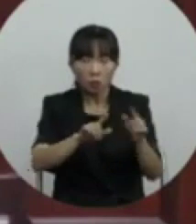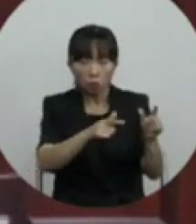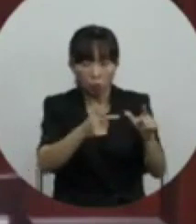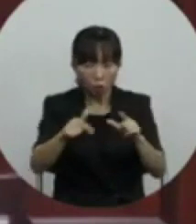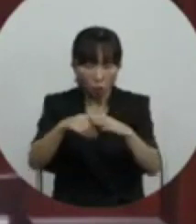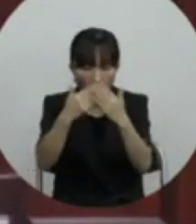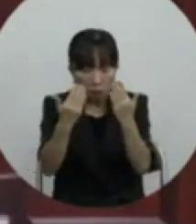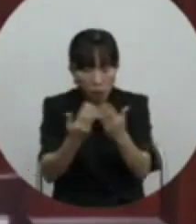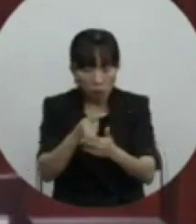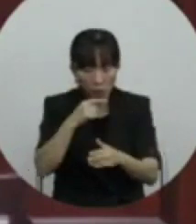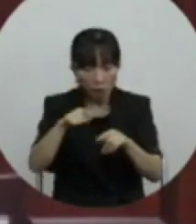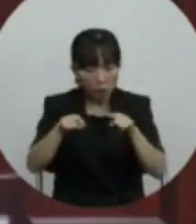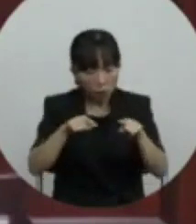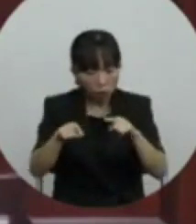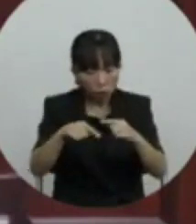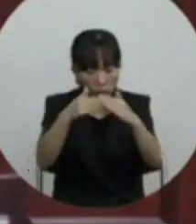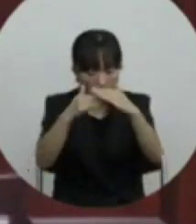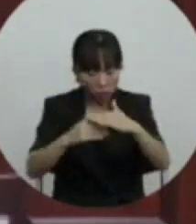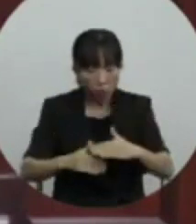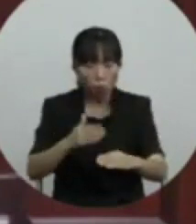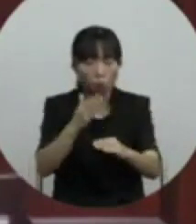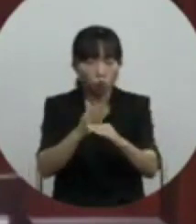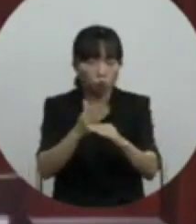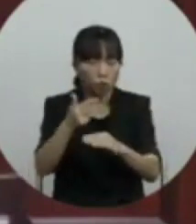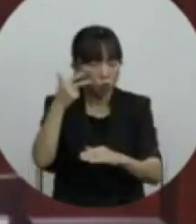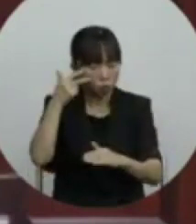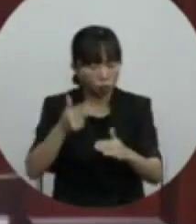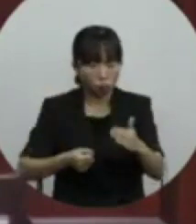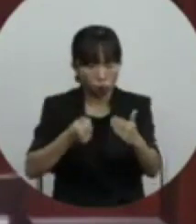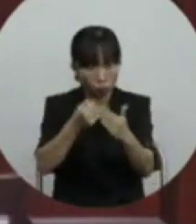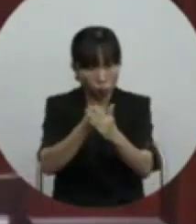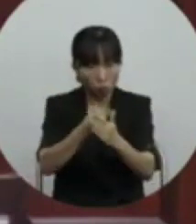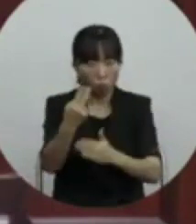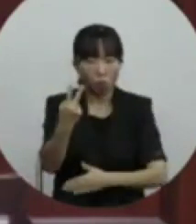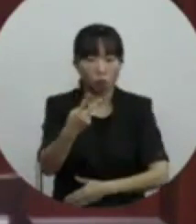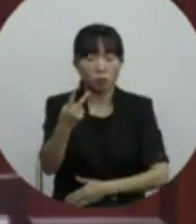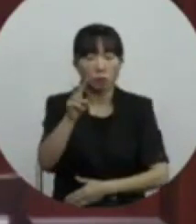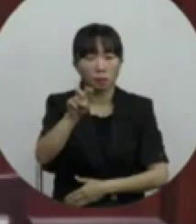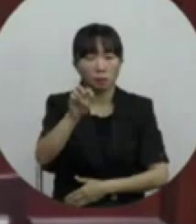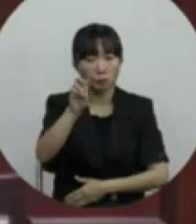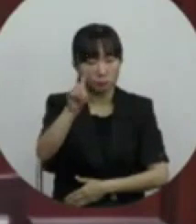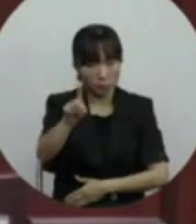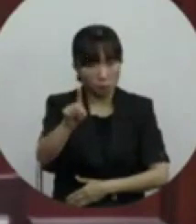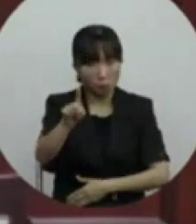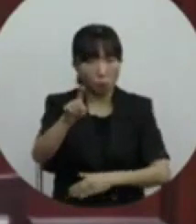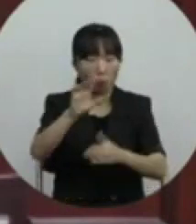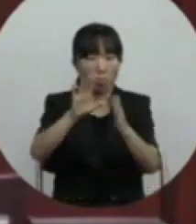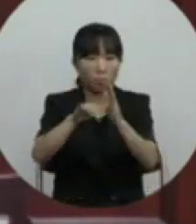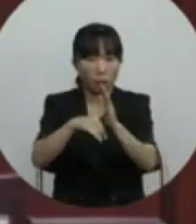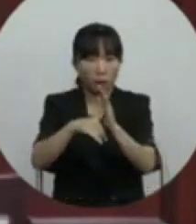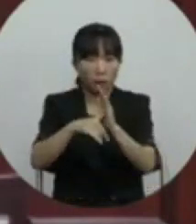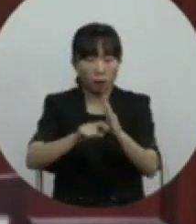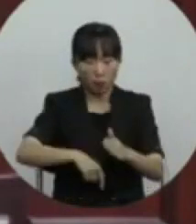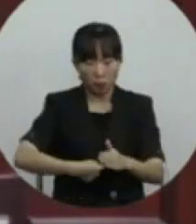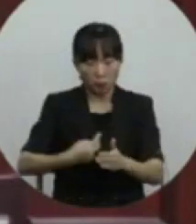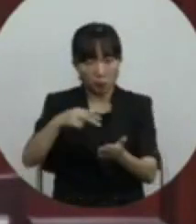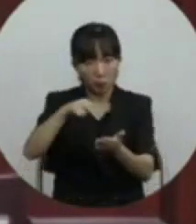만드는 에너지 전환 도시 여주로 정하고 2031년에는 재생에너지 전력